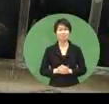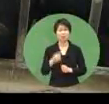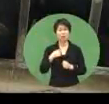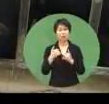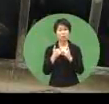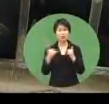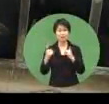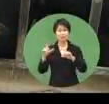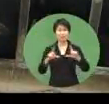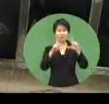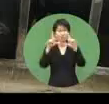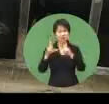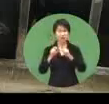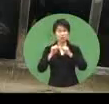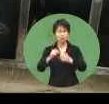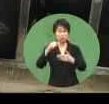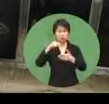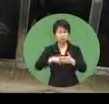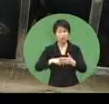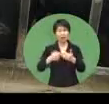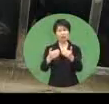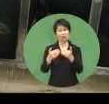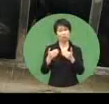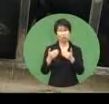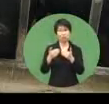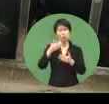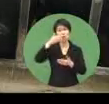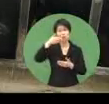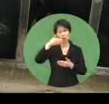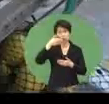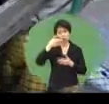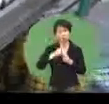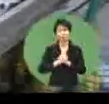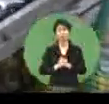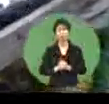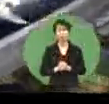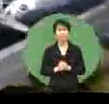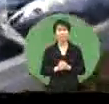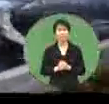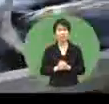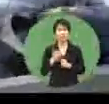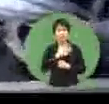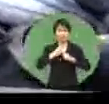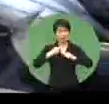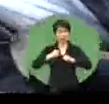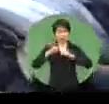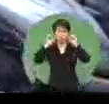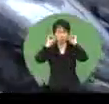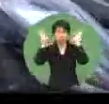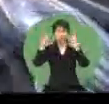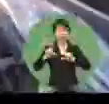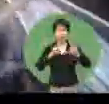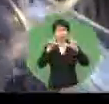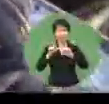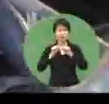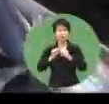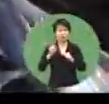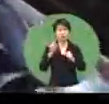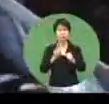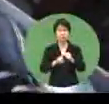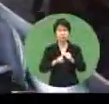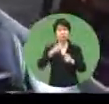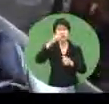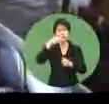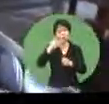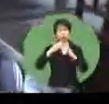私たちが生活をする上で欠かすことのできない食、健康で豊かな生活を送るためには